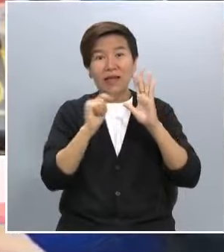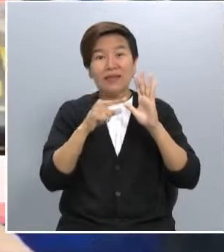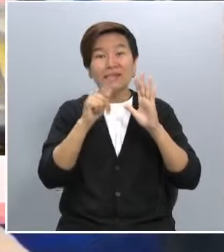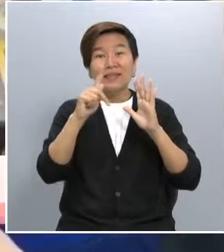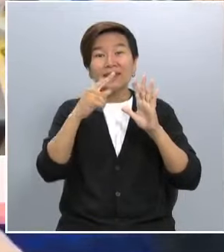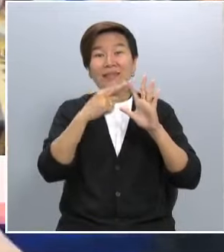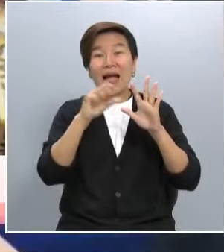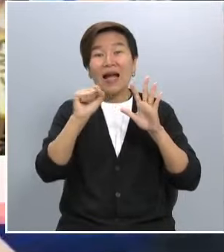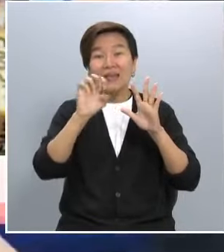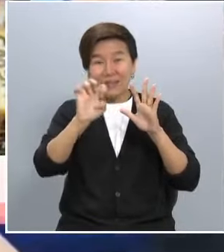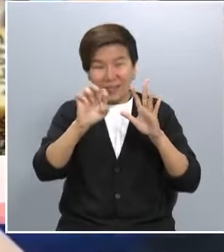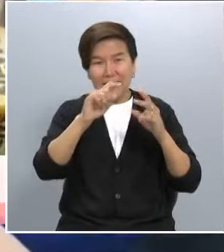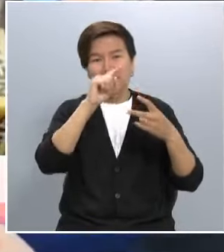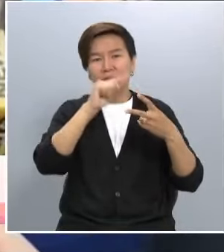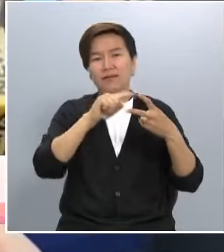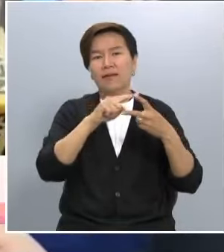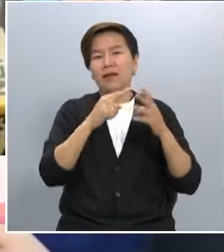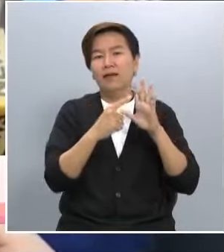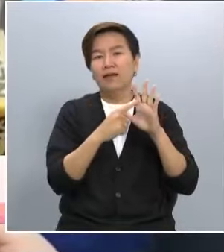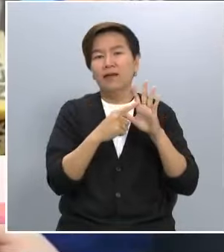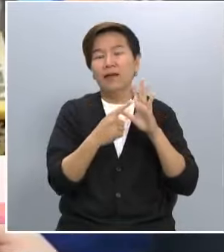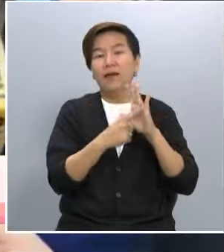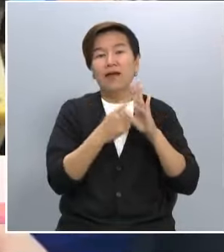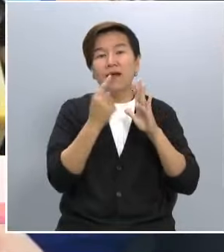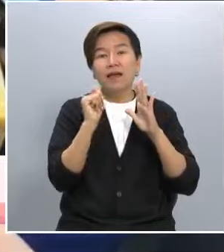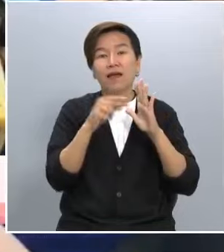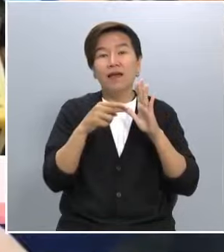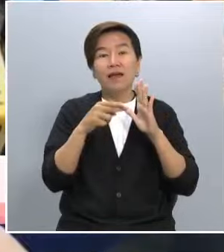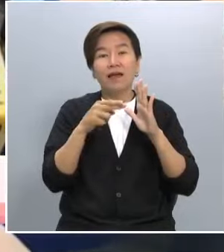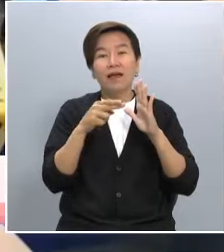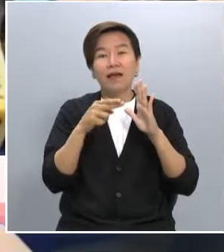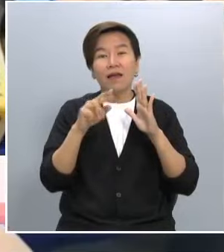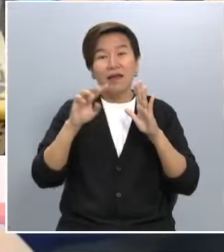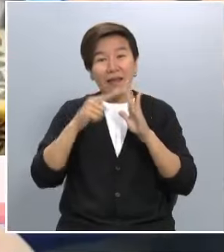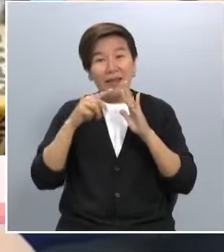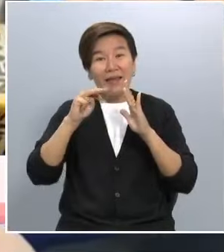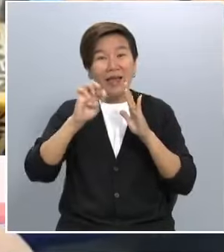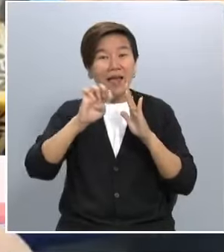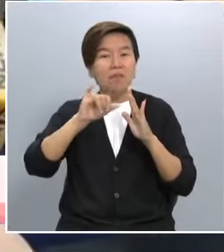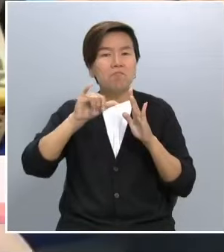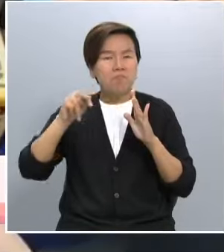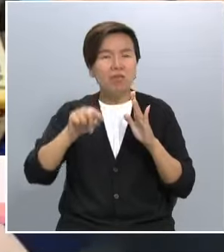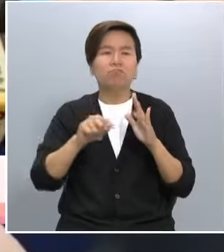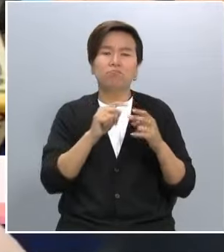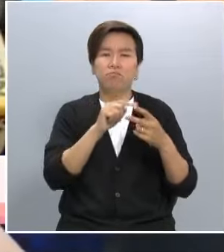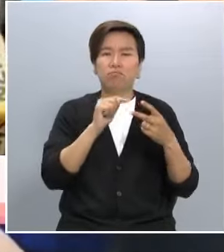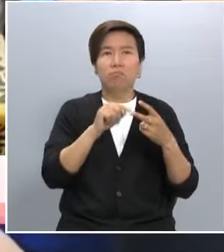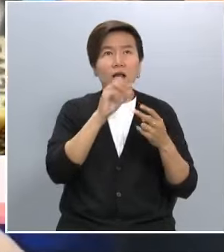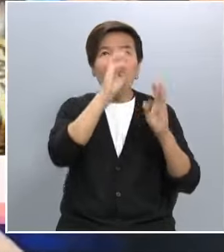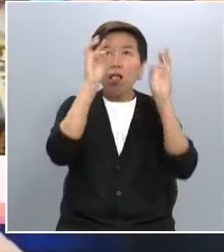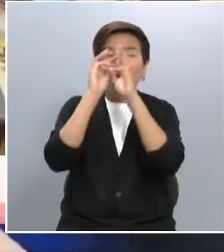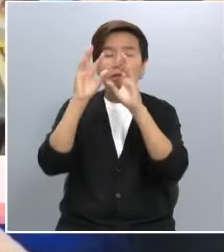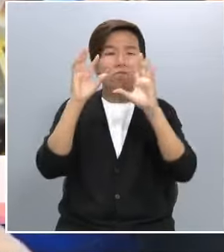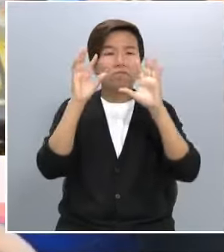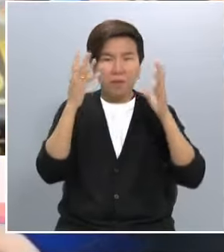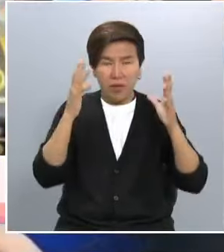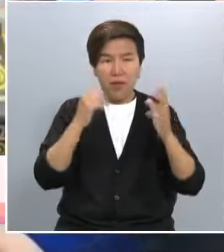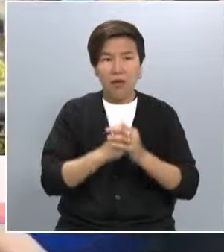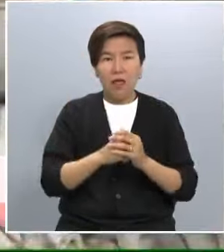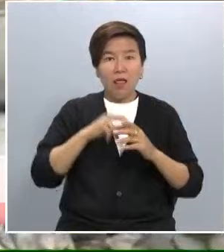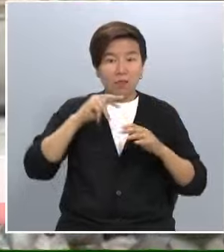ก็บไว้ในสถานที่มิดชิดไม่มีการชำระล้างจะไม่ก่อให้เกิดผลต่อสิ่งแวดล้อมส่วนที่มีความเป็นห่